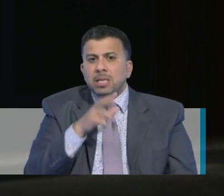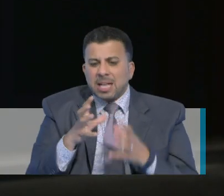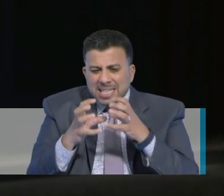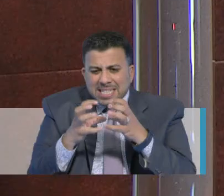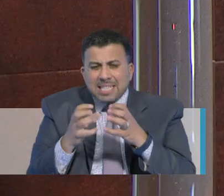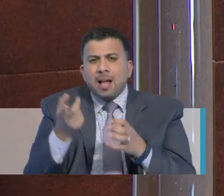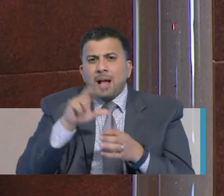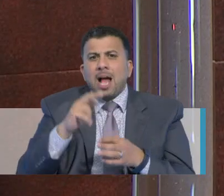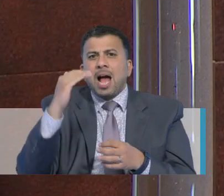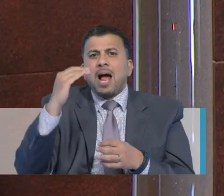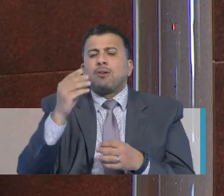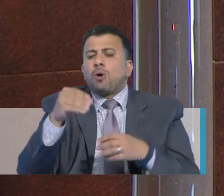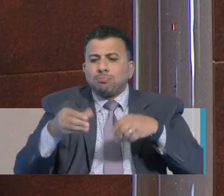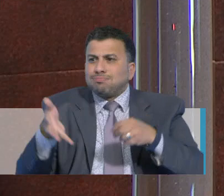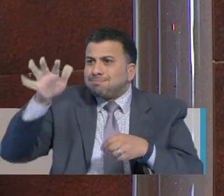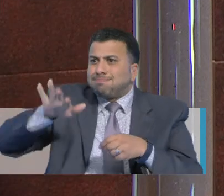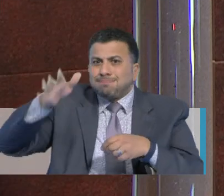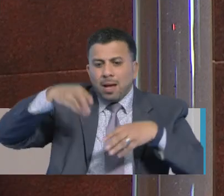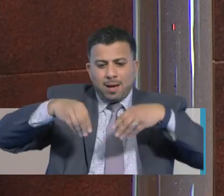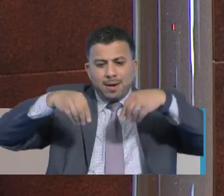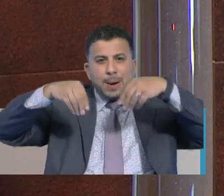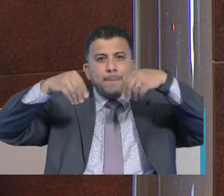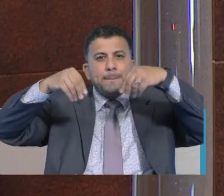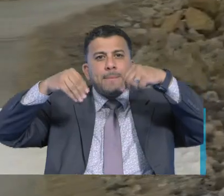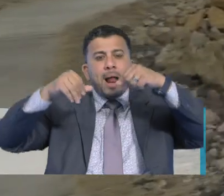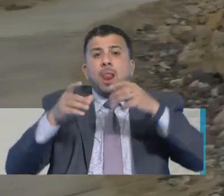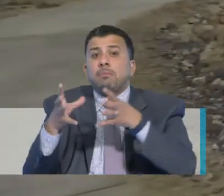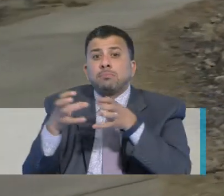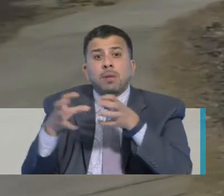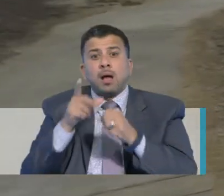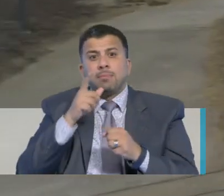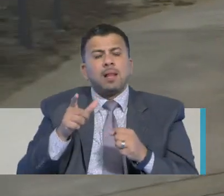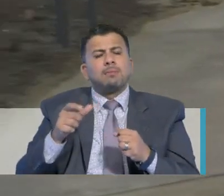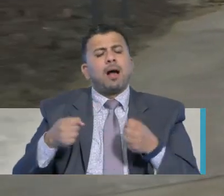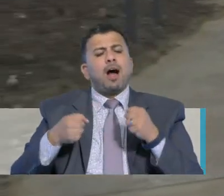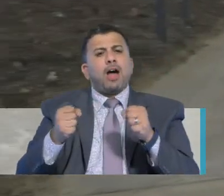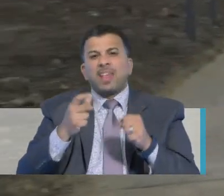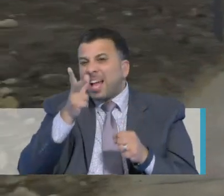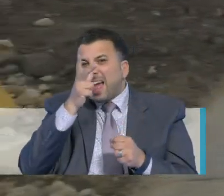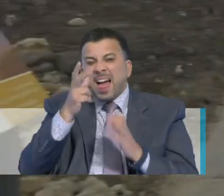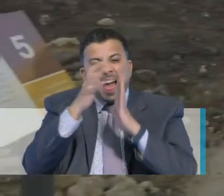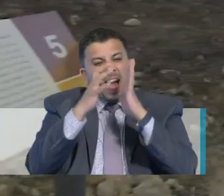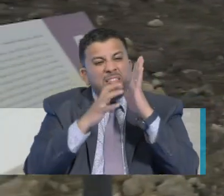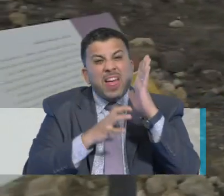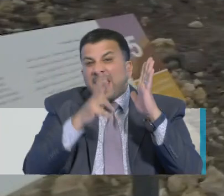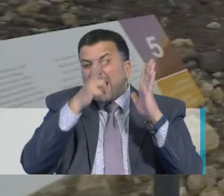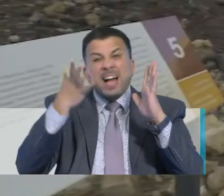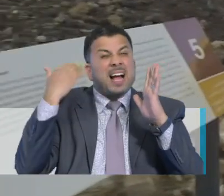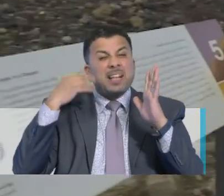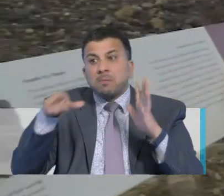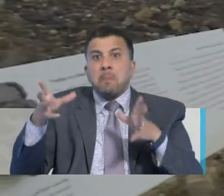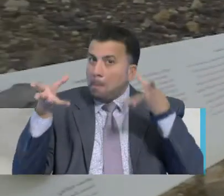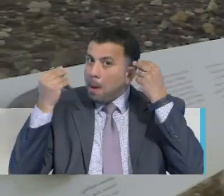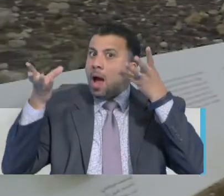الحصوية وكثبان الرمال. كما وتتضمن الحديقة موقعين أثريين يسهمان في تعزيز